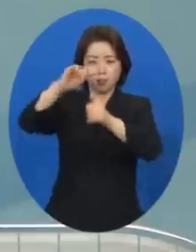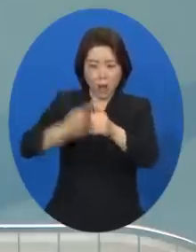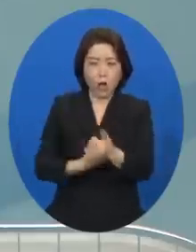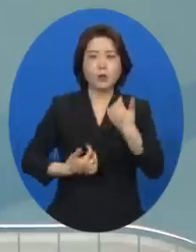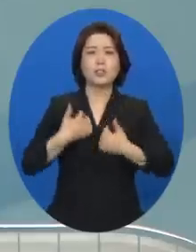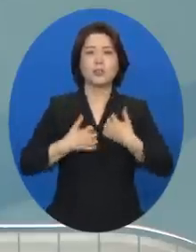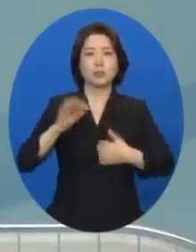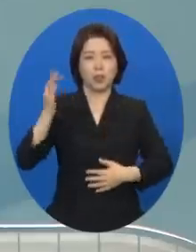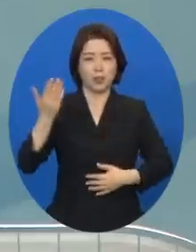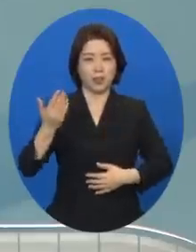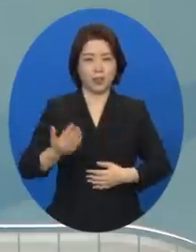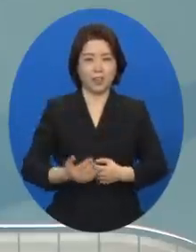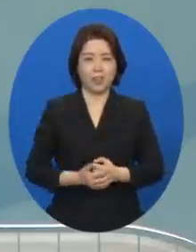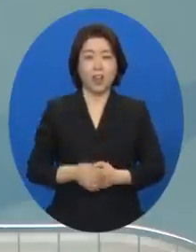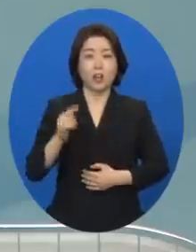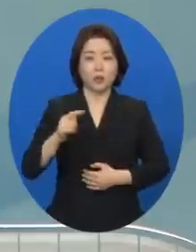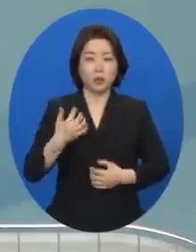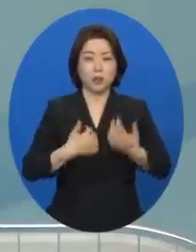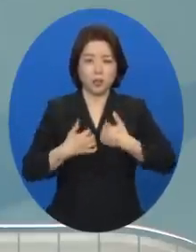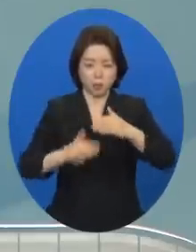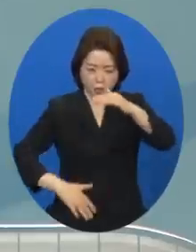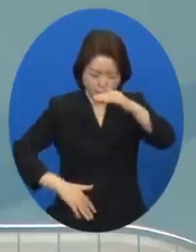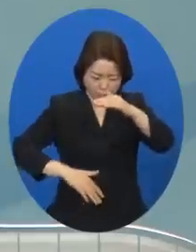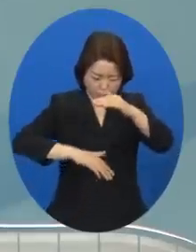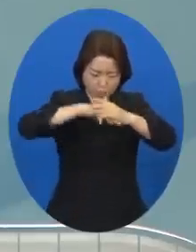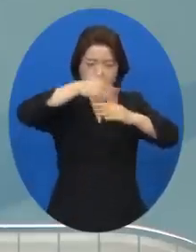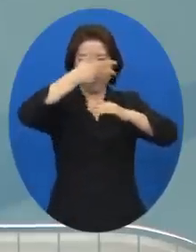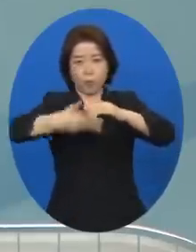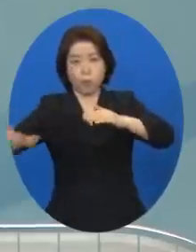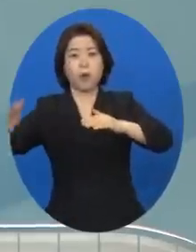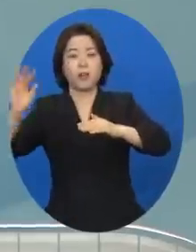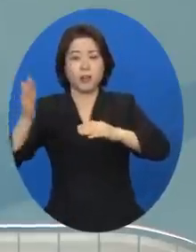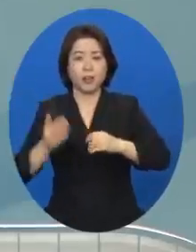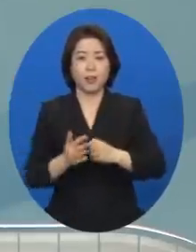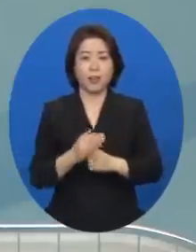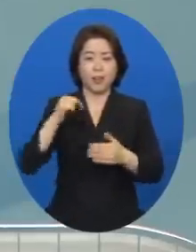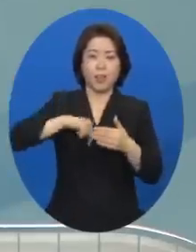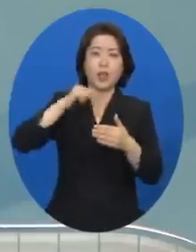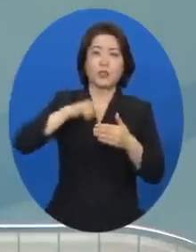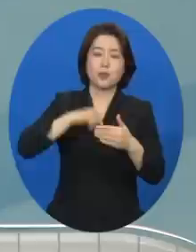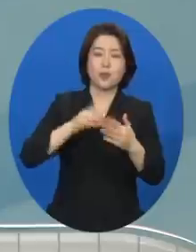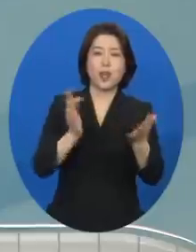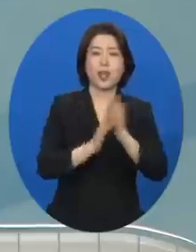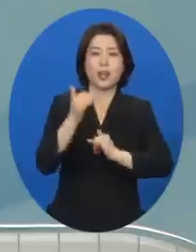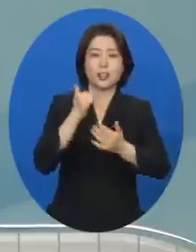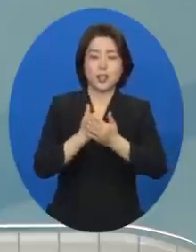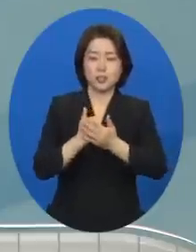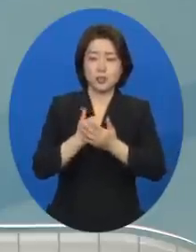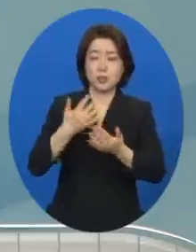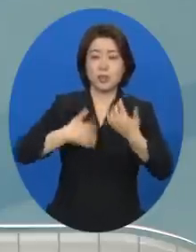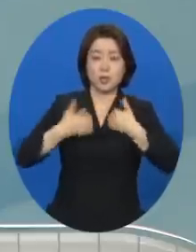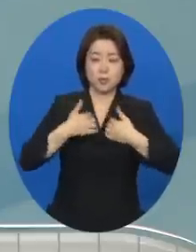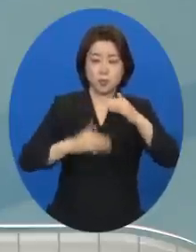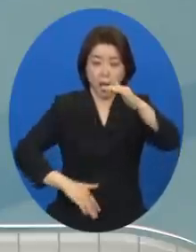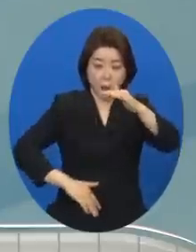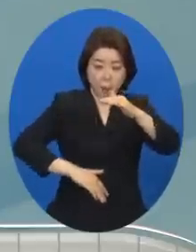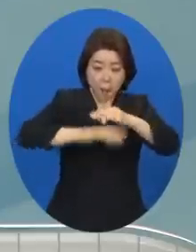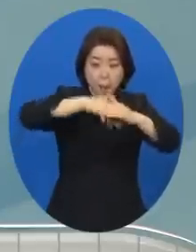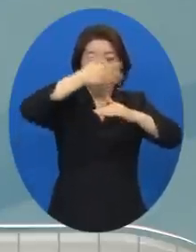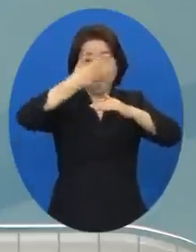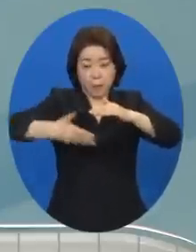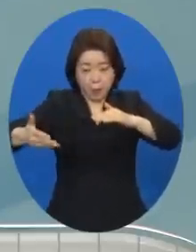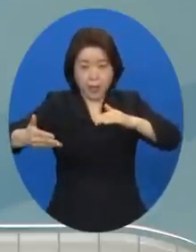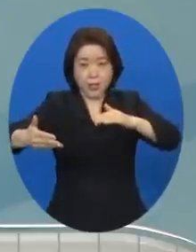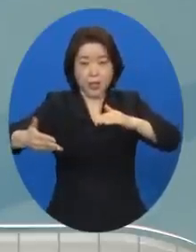얘기죠 그것도 기쁨이 넘칠 따고 하셨어요 내 속에 예수님의 기쁨이 넘치니까 다른